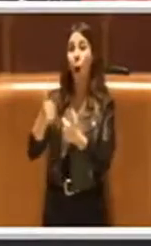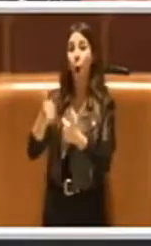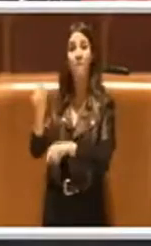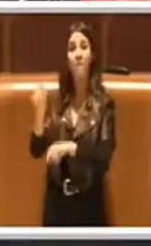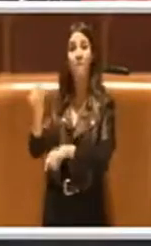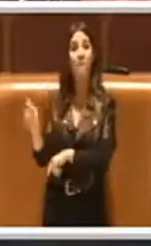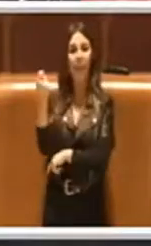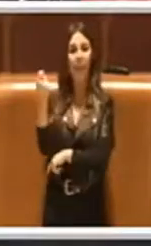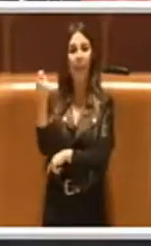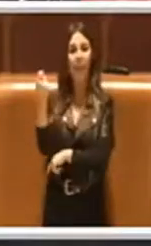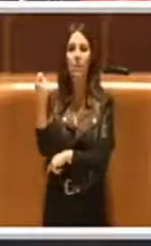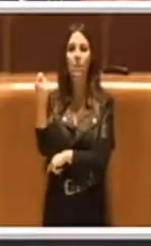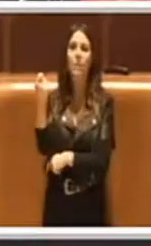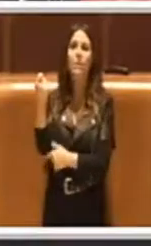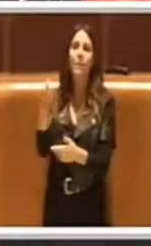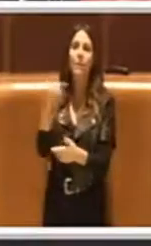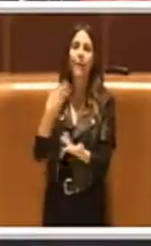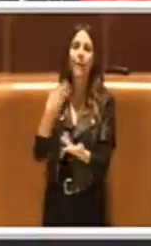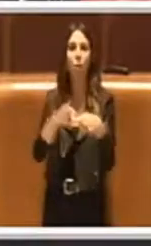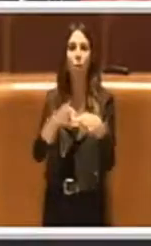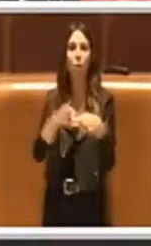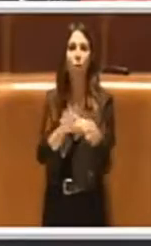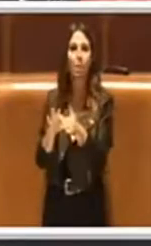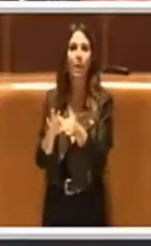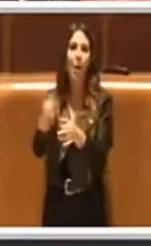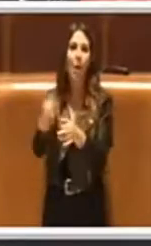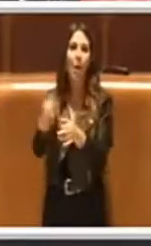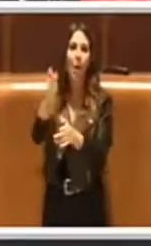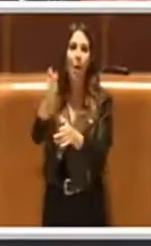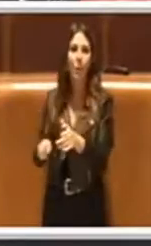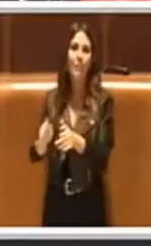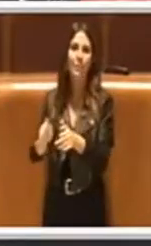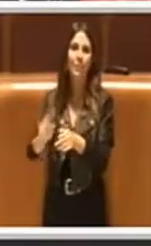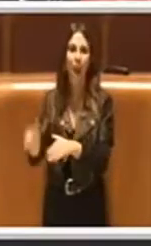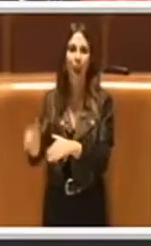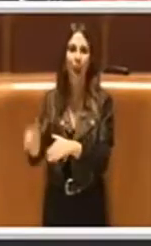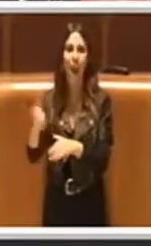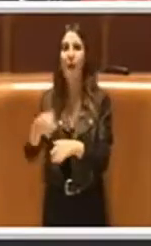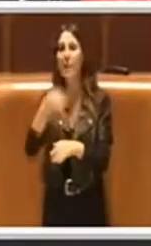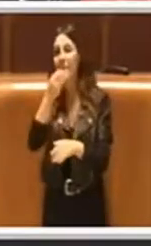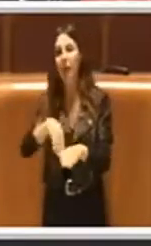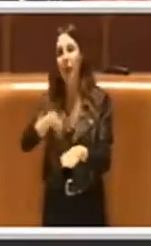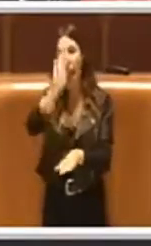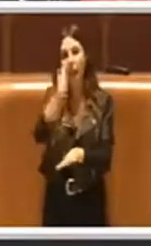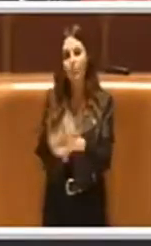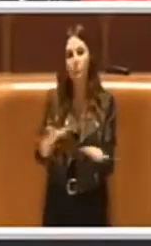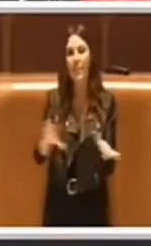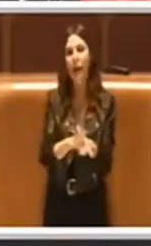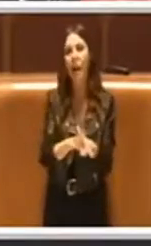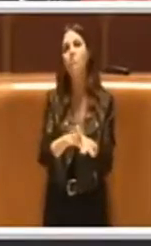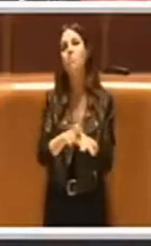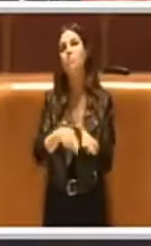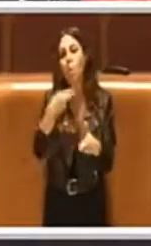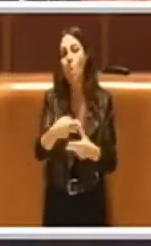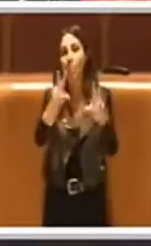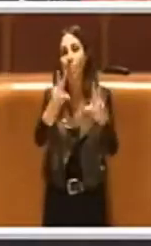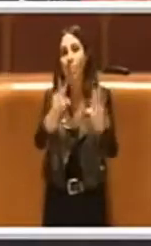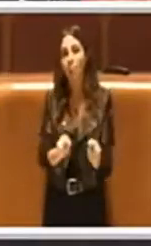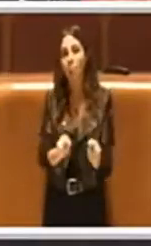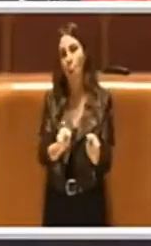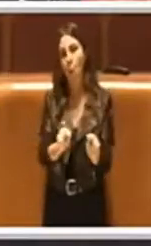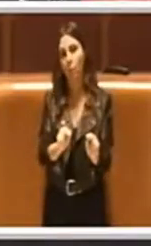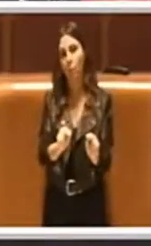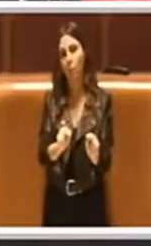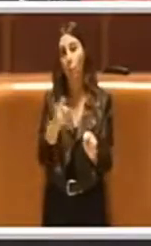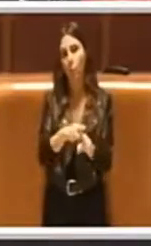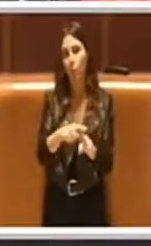ha lasciato il posto per cui c'è stata la necessità di dover nominare un nuovo capo staff e di poter integrare ulteriormente